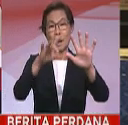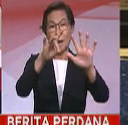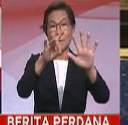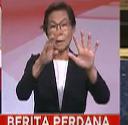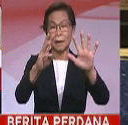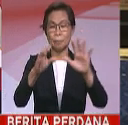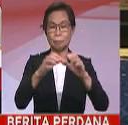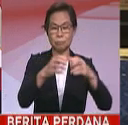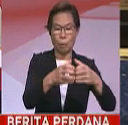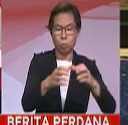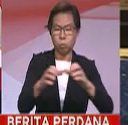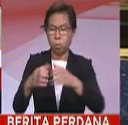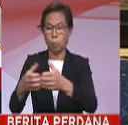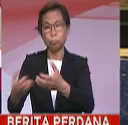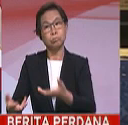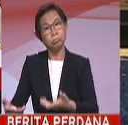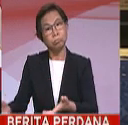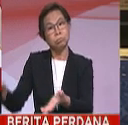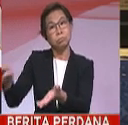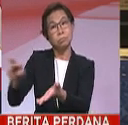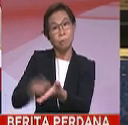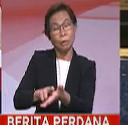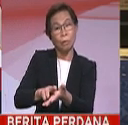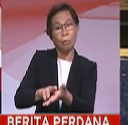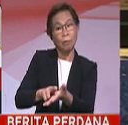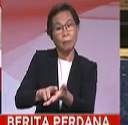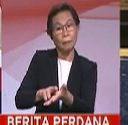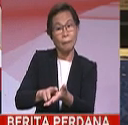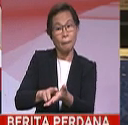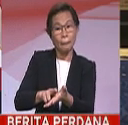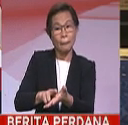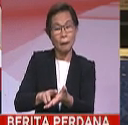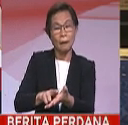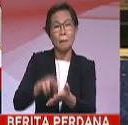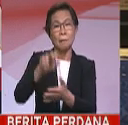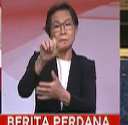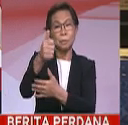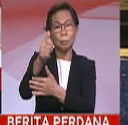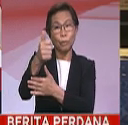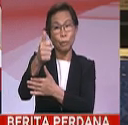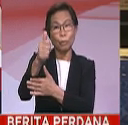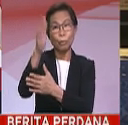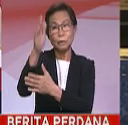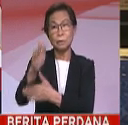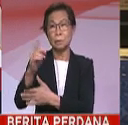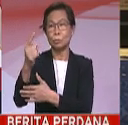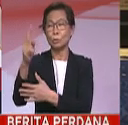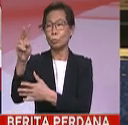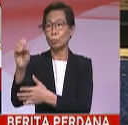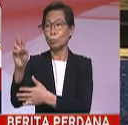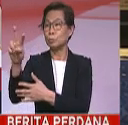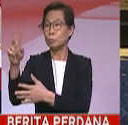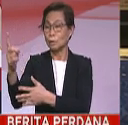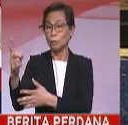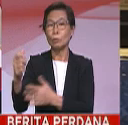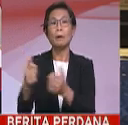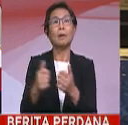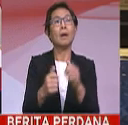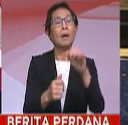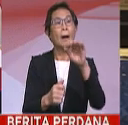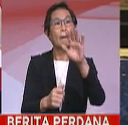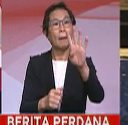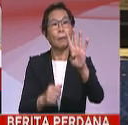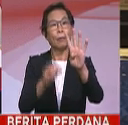586 kluster telah direkodkan sehingga 10 Januari 2021 dengan